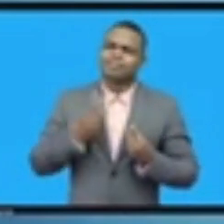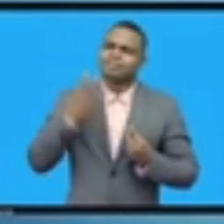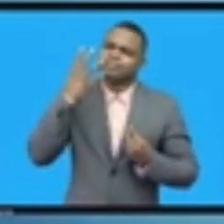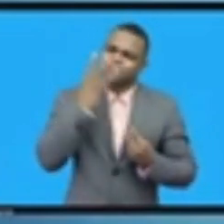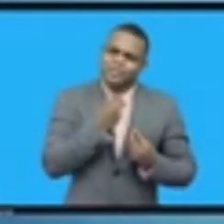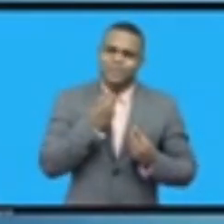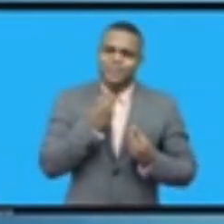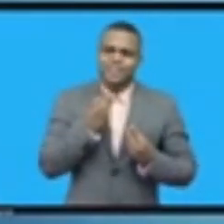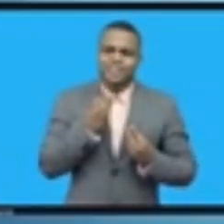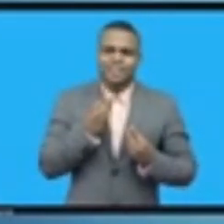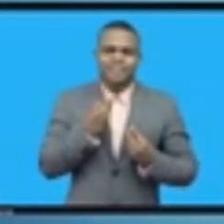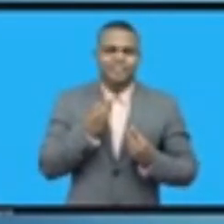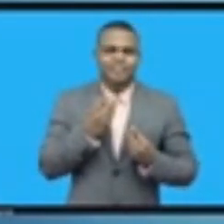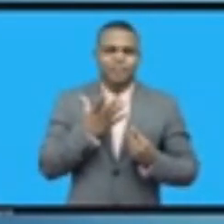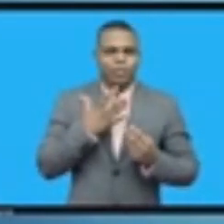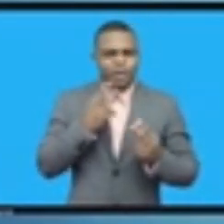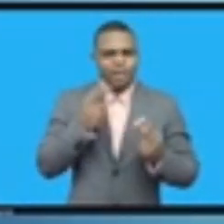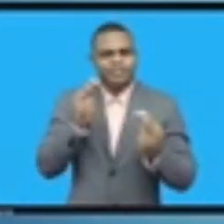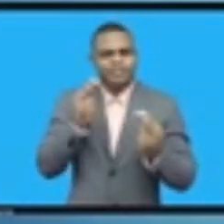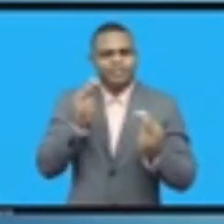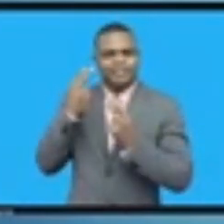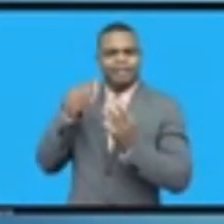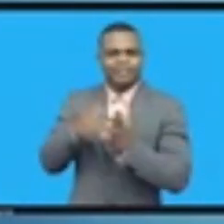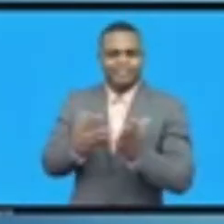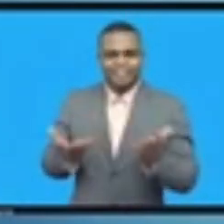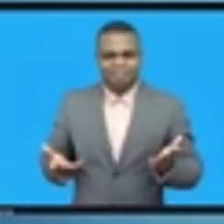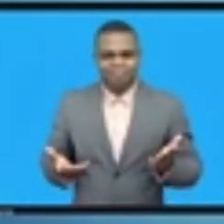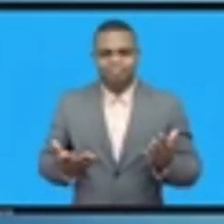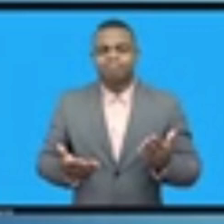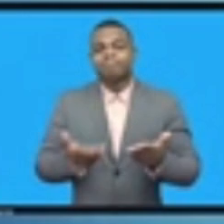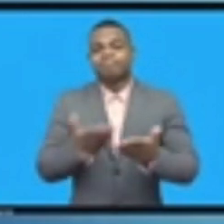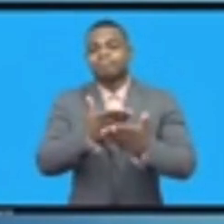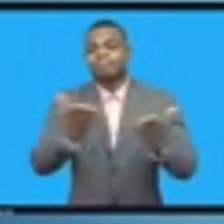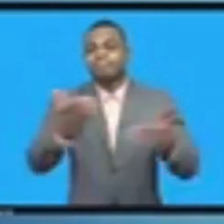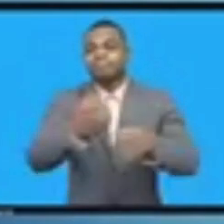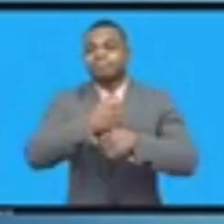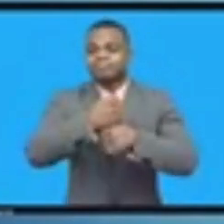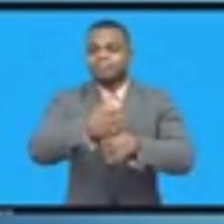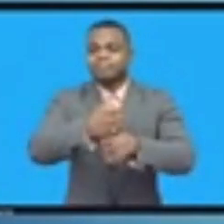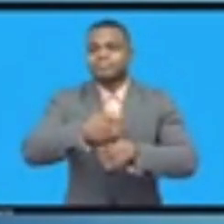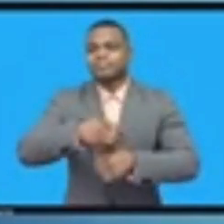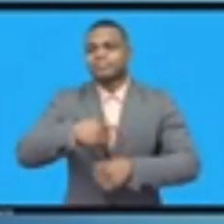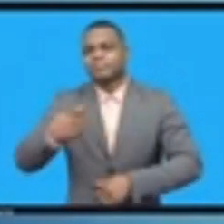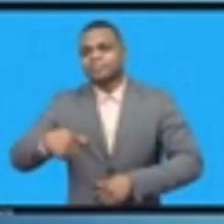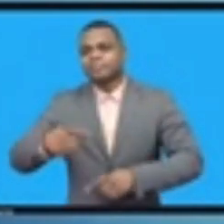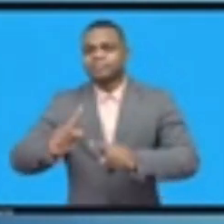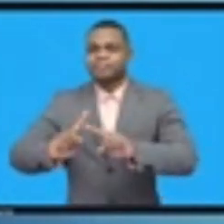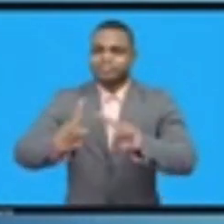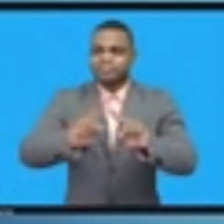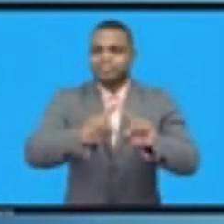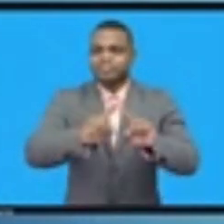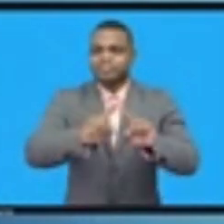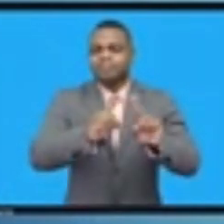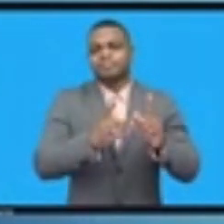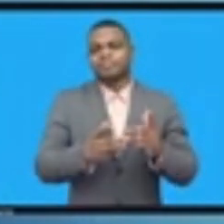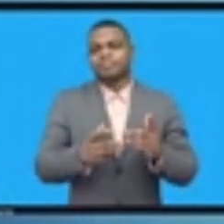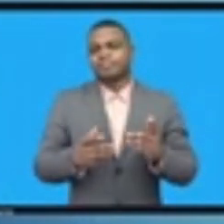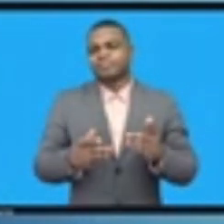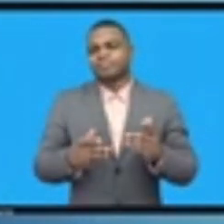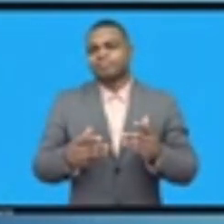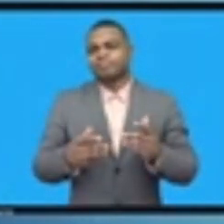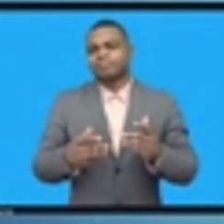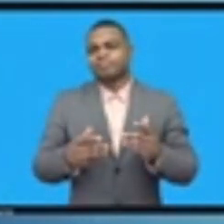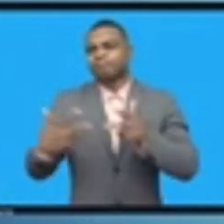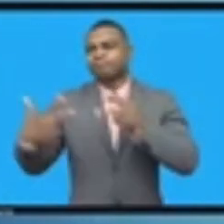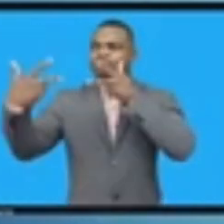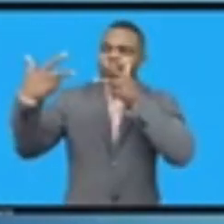下，不论您是参与在现场参与还是在远程参与，请和我一起感谢